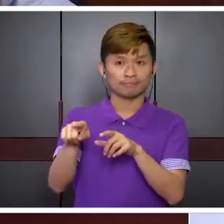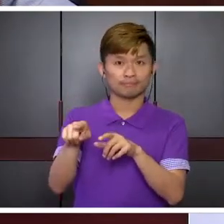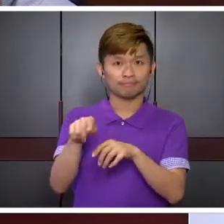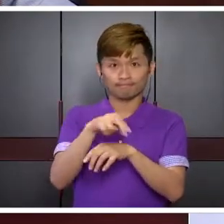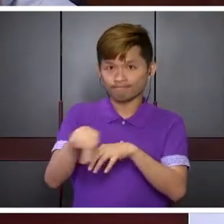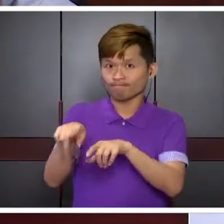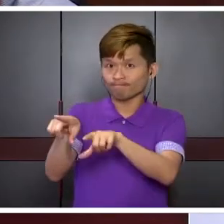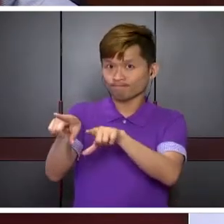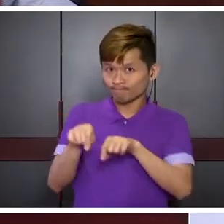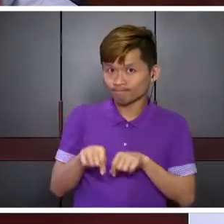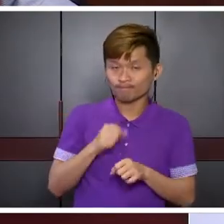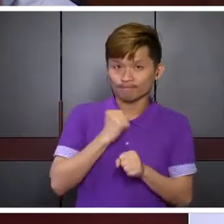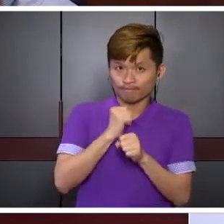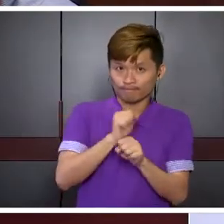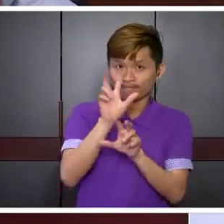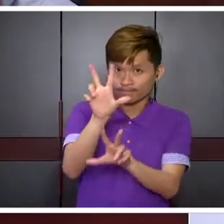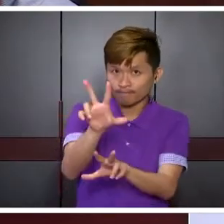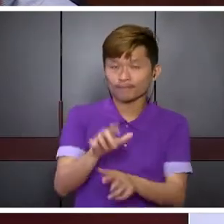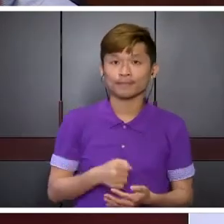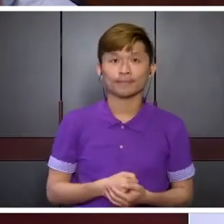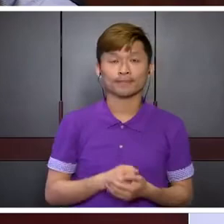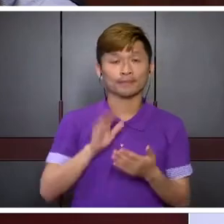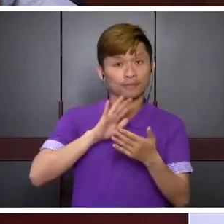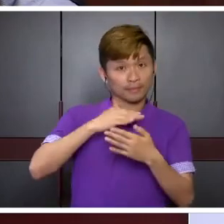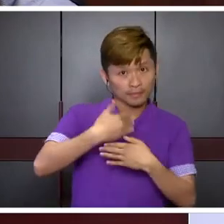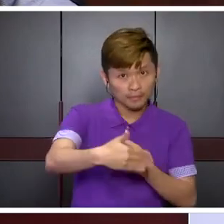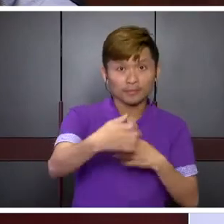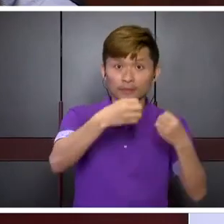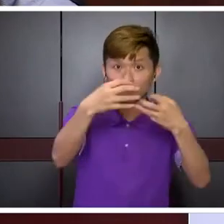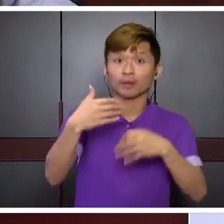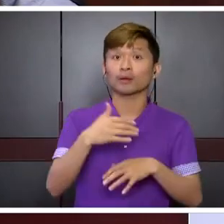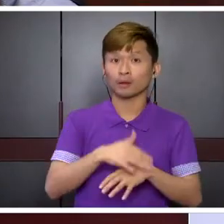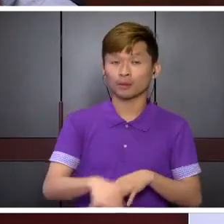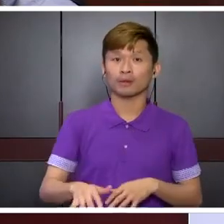来进行相关的后续的讨论。好，那接下来